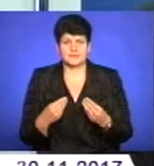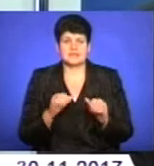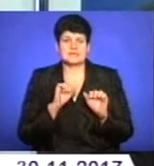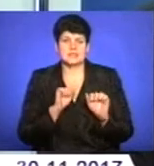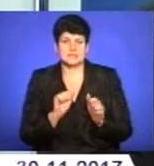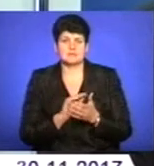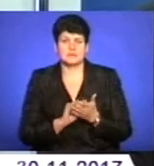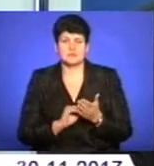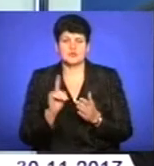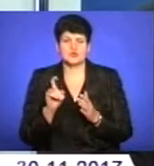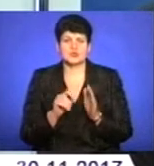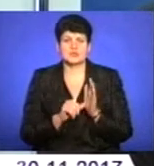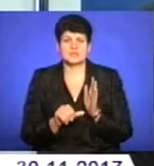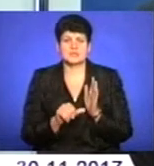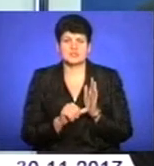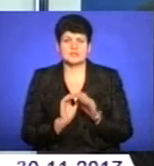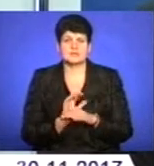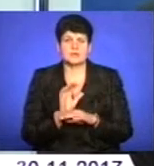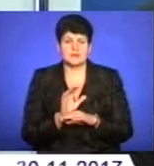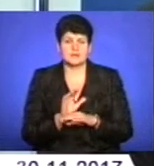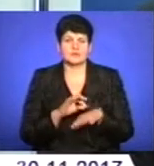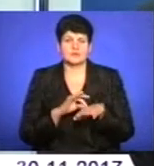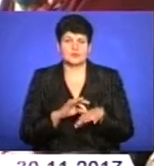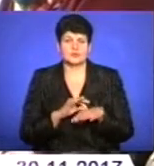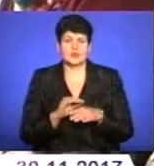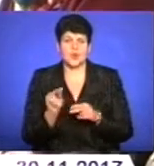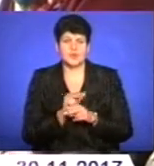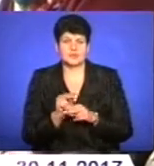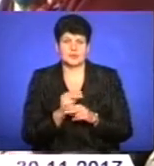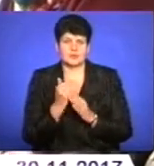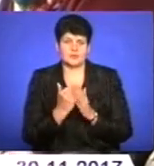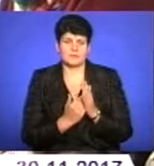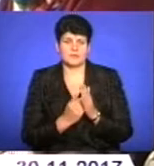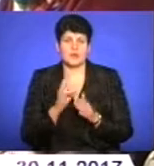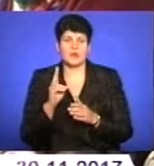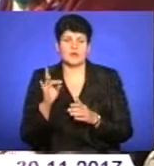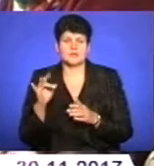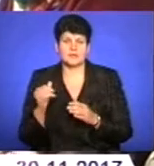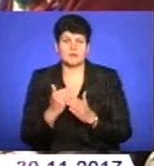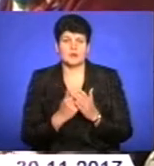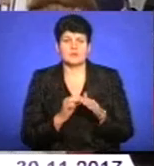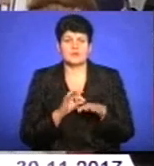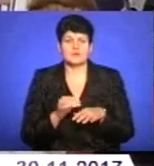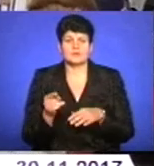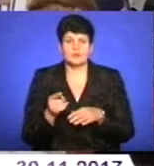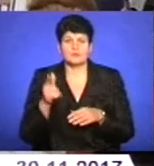і 166 осіб направлено на проходження корекційних програм. Корекційні програми наразі проводять лише у Тернополі, Чорткові і планують